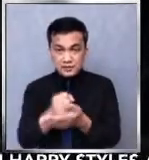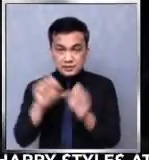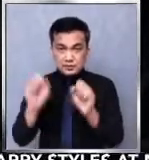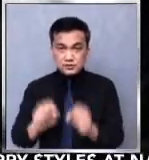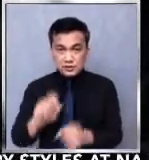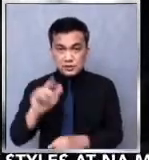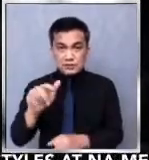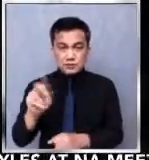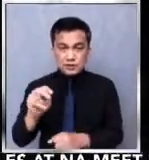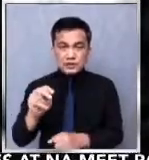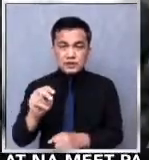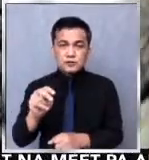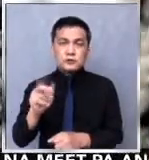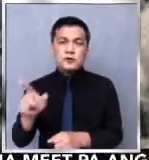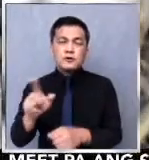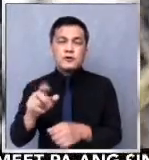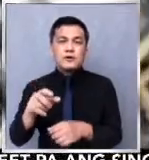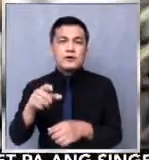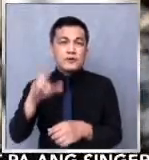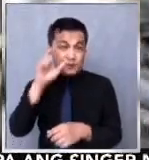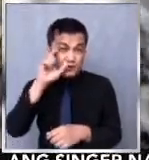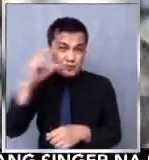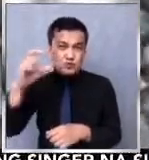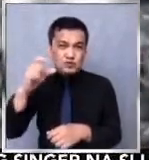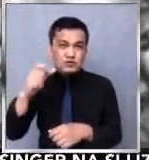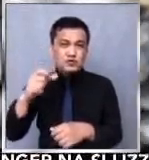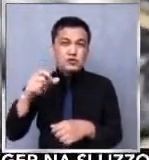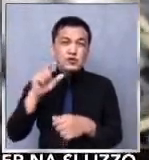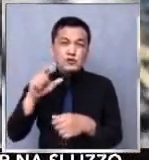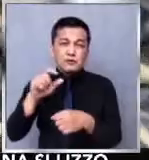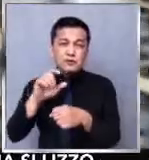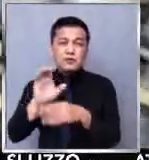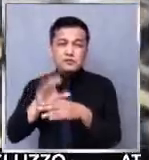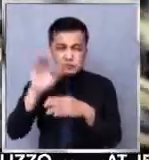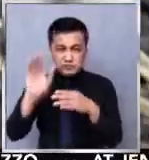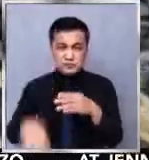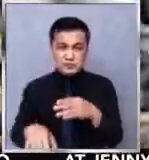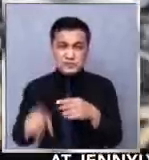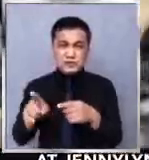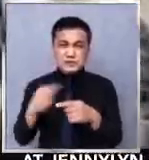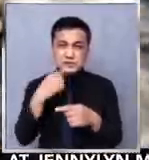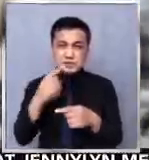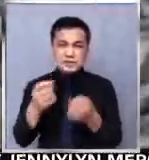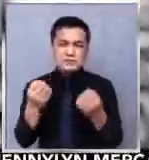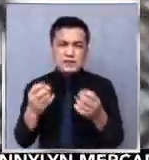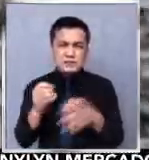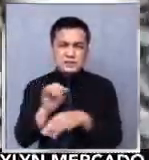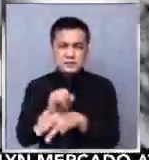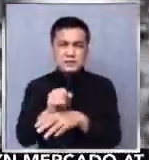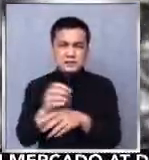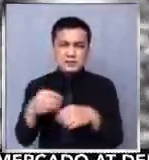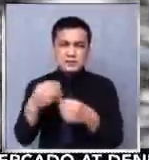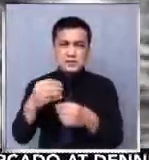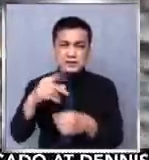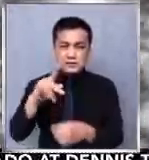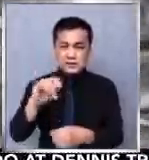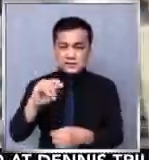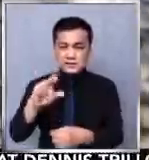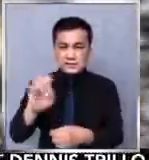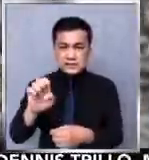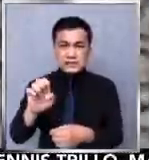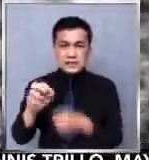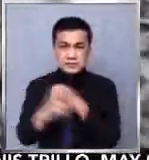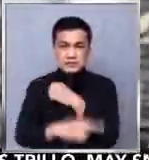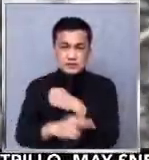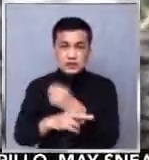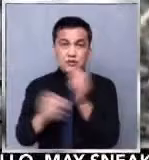kaya dumami ang alitangya. Ayon sa Agriculture Office ng Kabanatuan, may binibigay na libreng pesticide ang Regional Crop Protection Office na